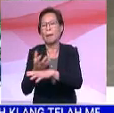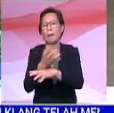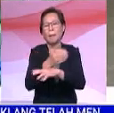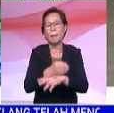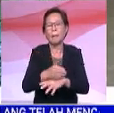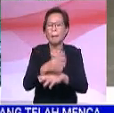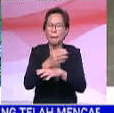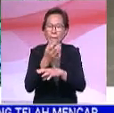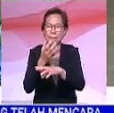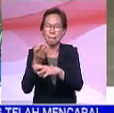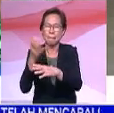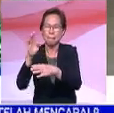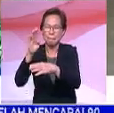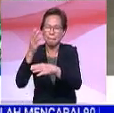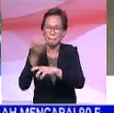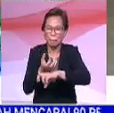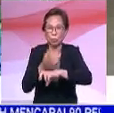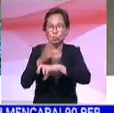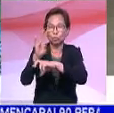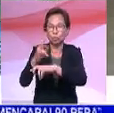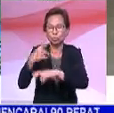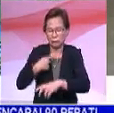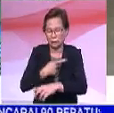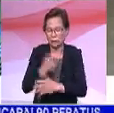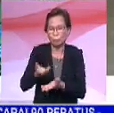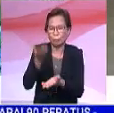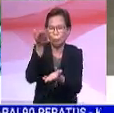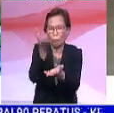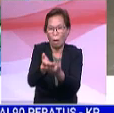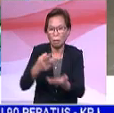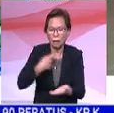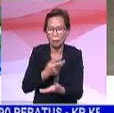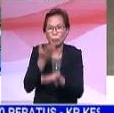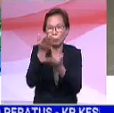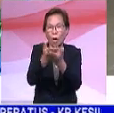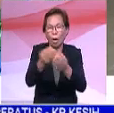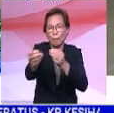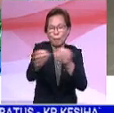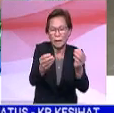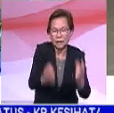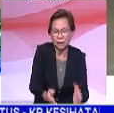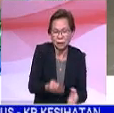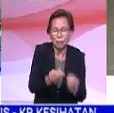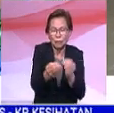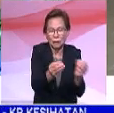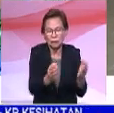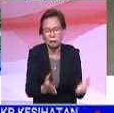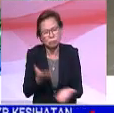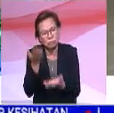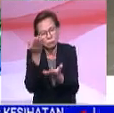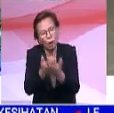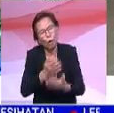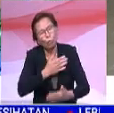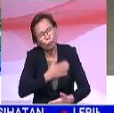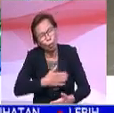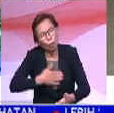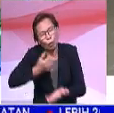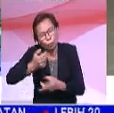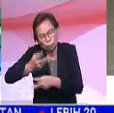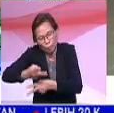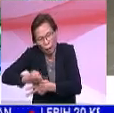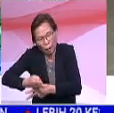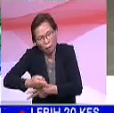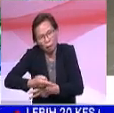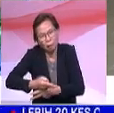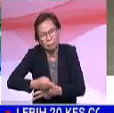7. Dan saranan kita kepada pihak manajer, tolong simpan benda